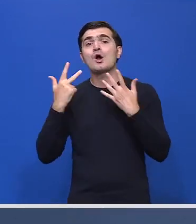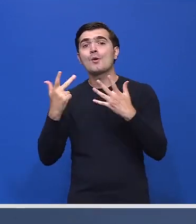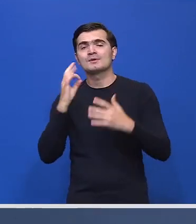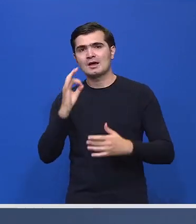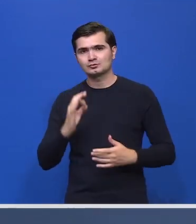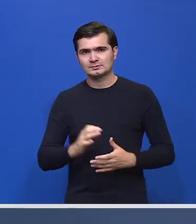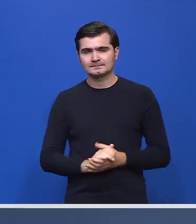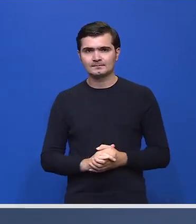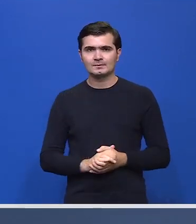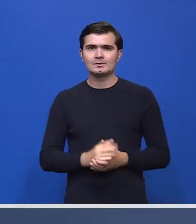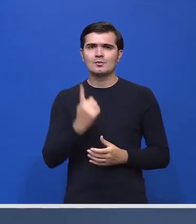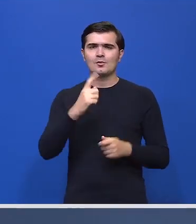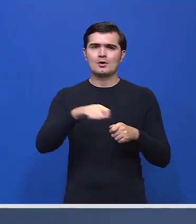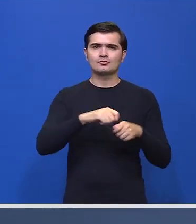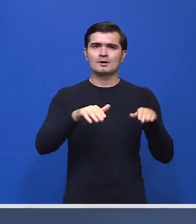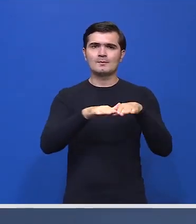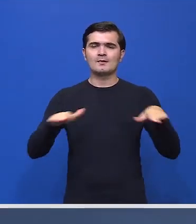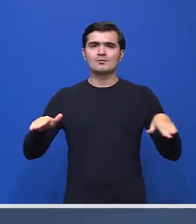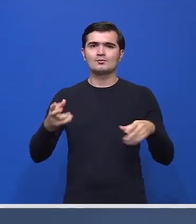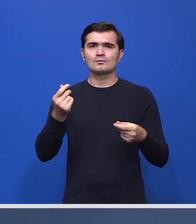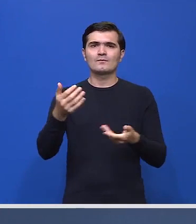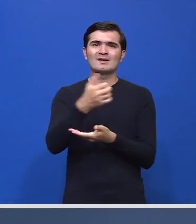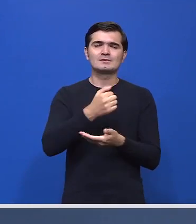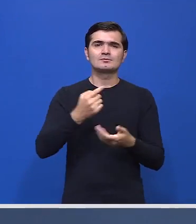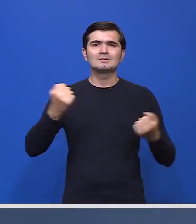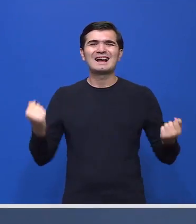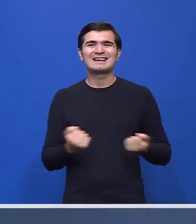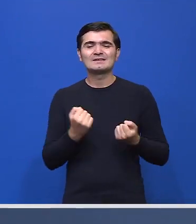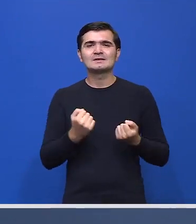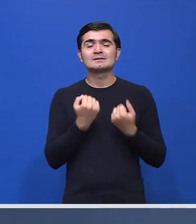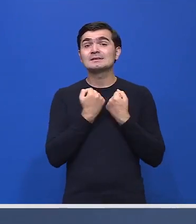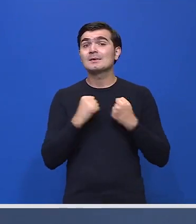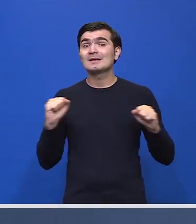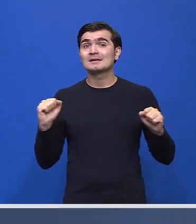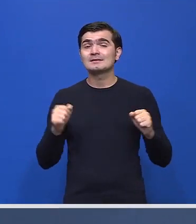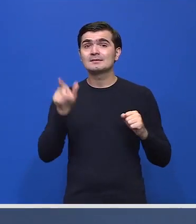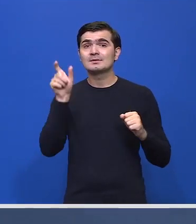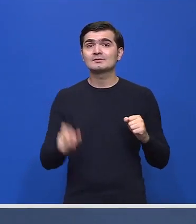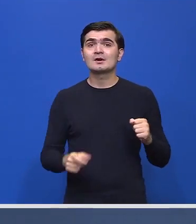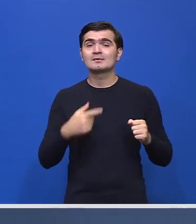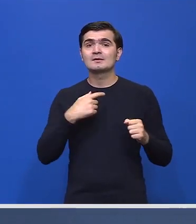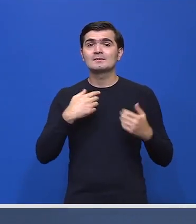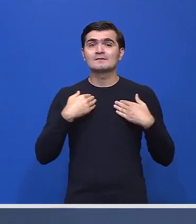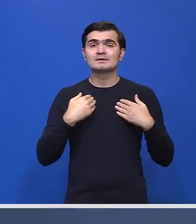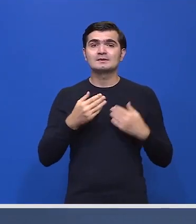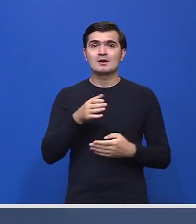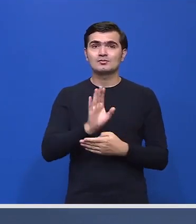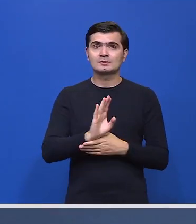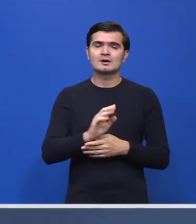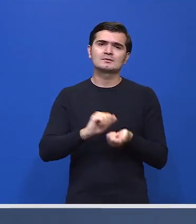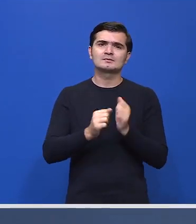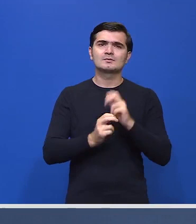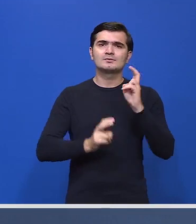o ajustare a plafonului privind veniturile din activități independente pe persoană fizică autorizată, întreprinderi